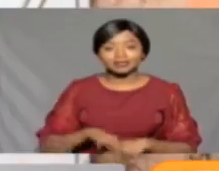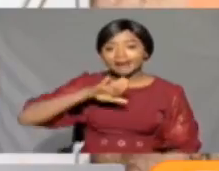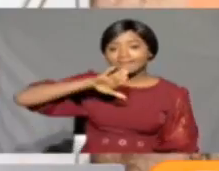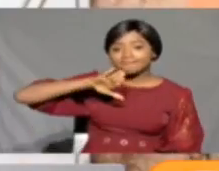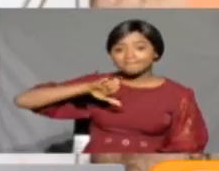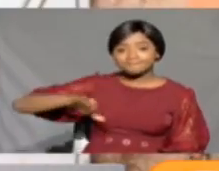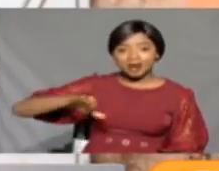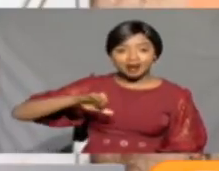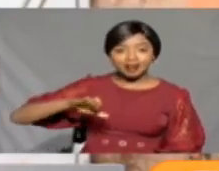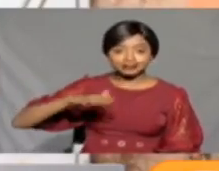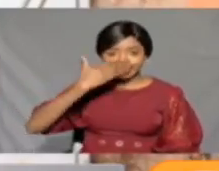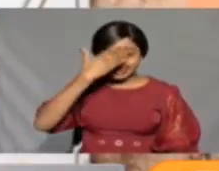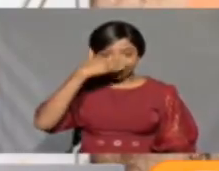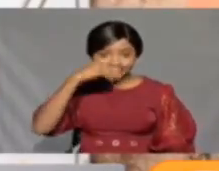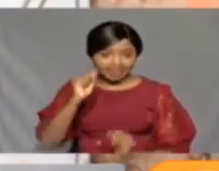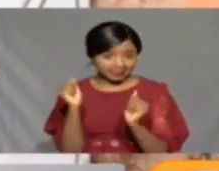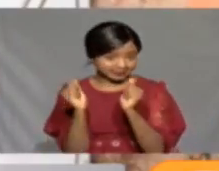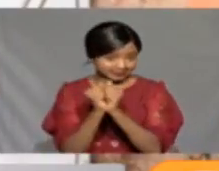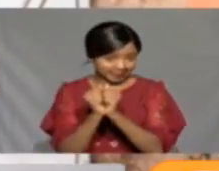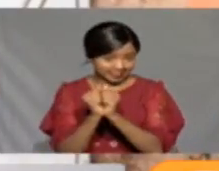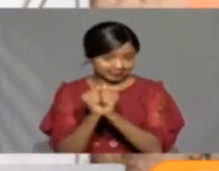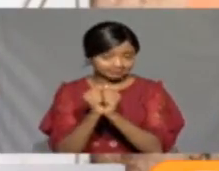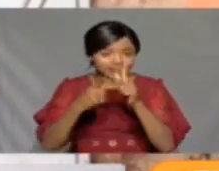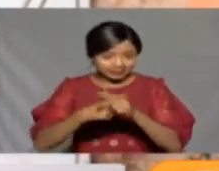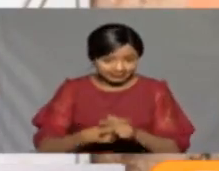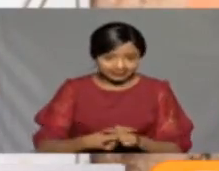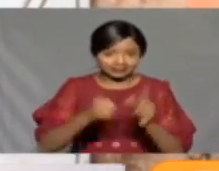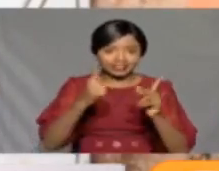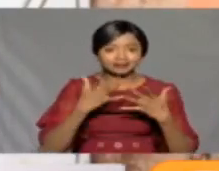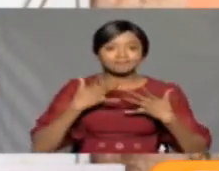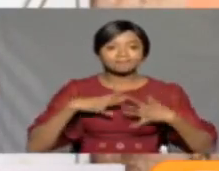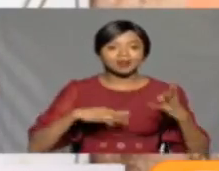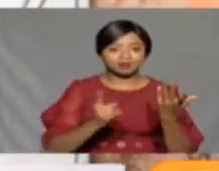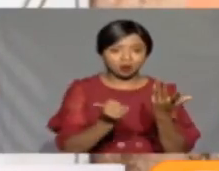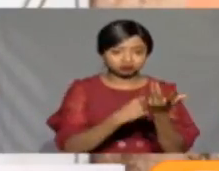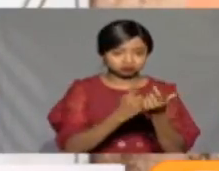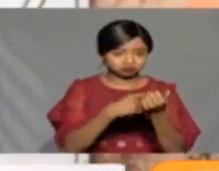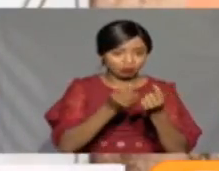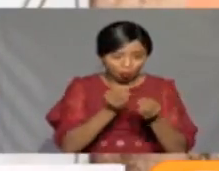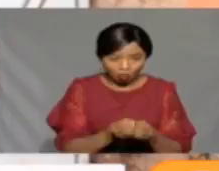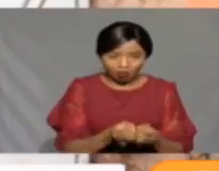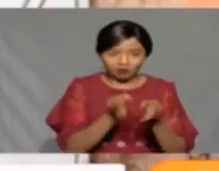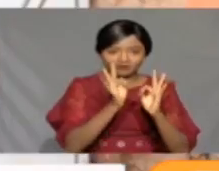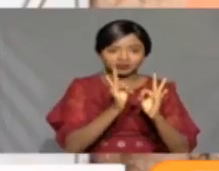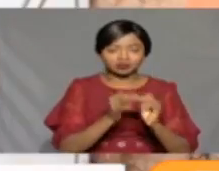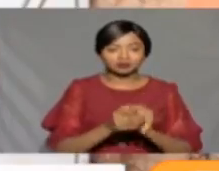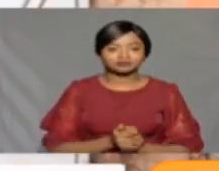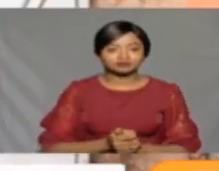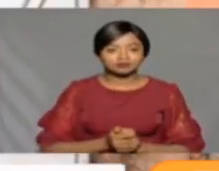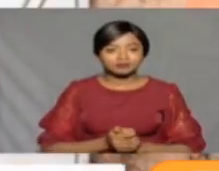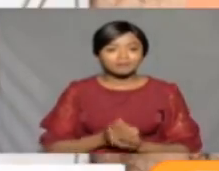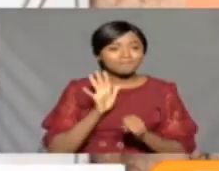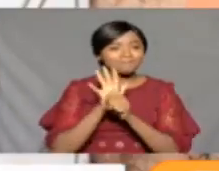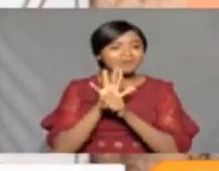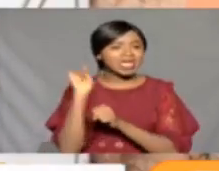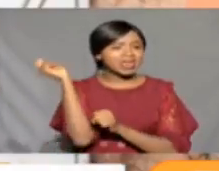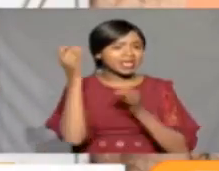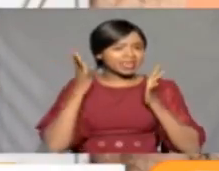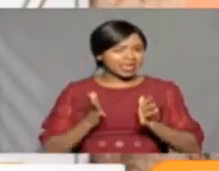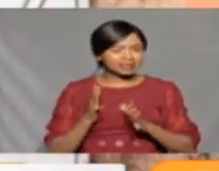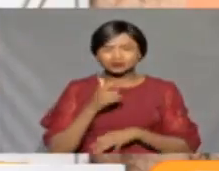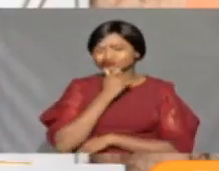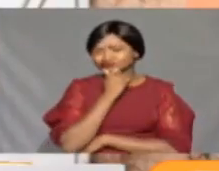Zimesalia takribani siku 10 kabla ya zoezi la sensa kuanza rasmi humu nchini, na wengi wa Wakenya